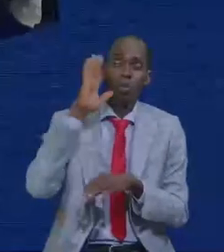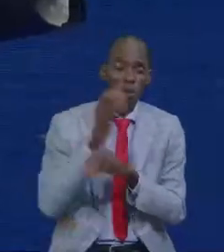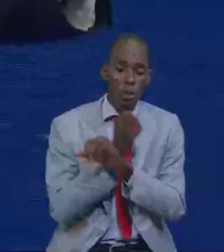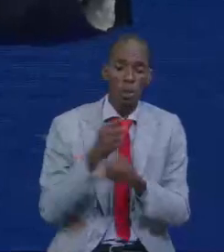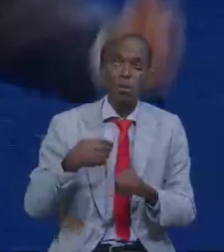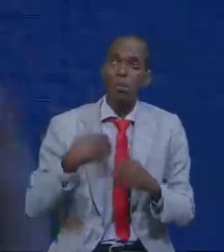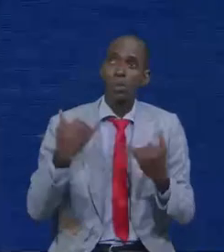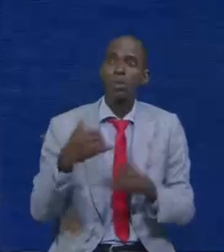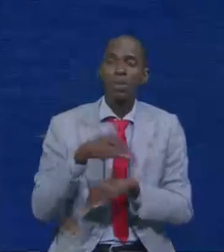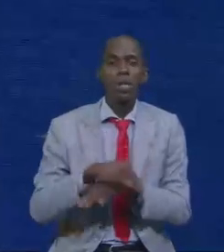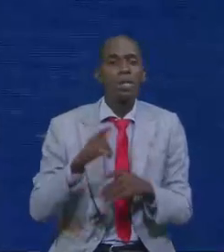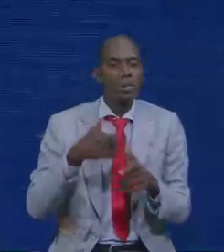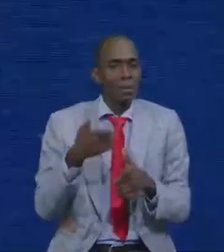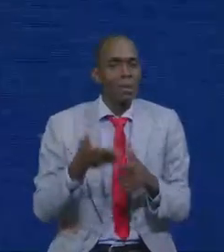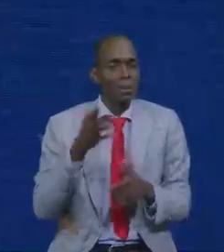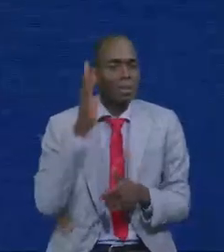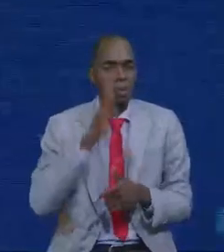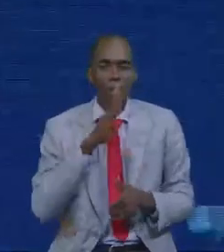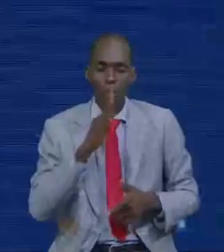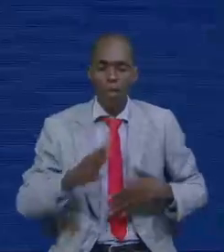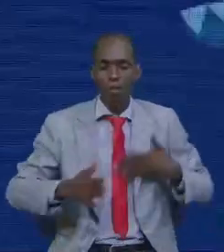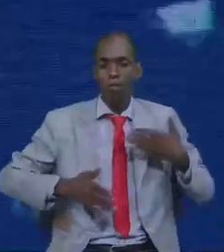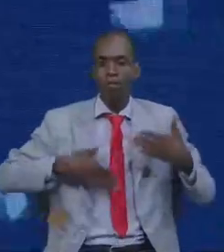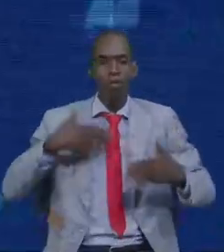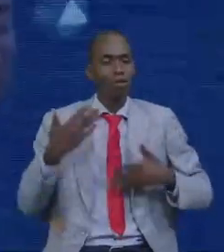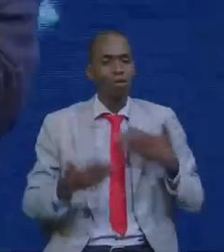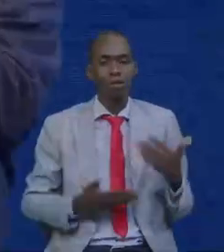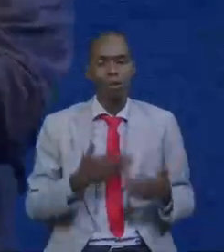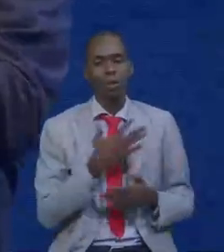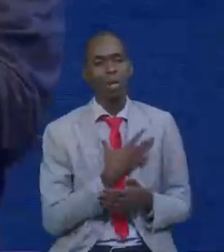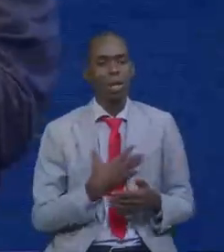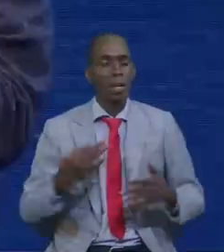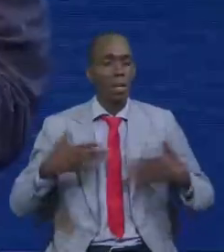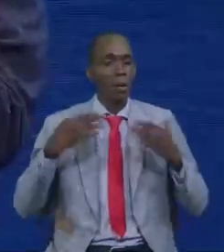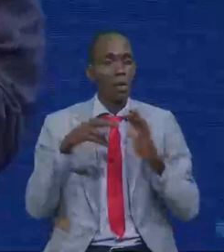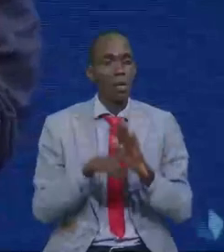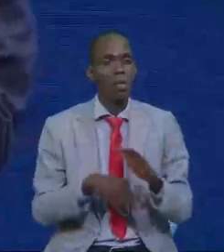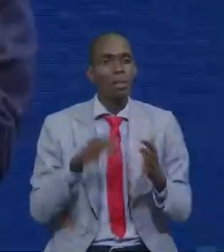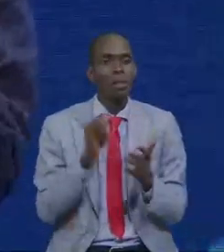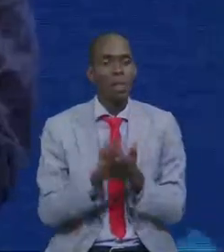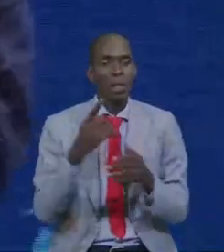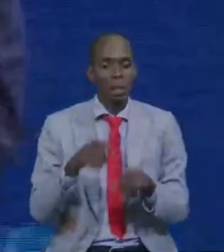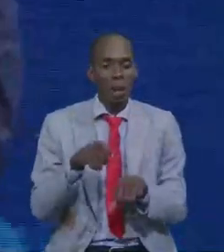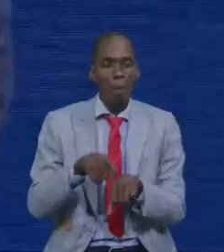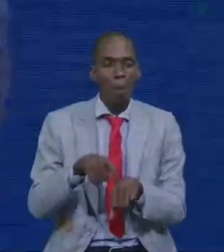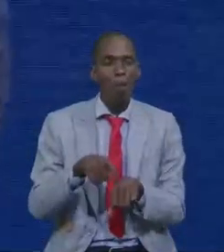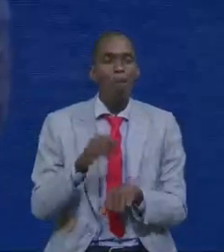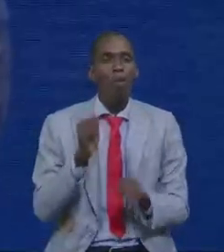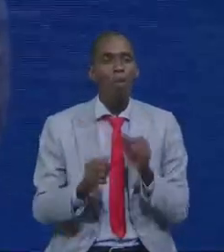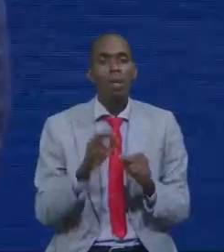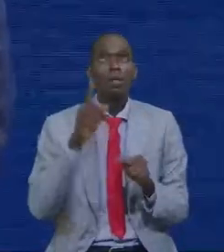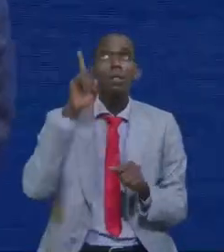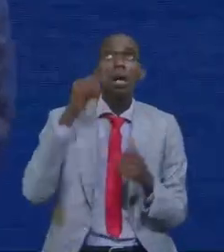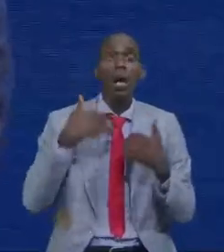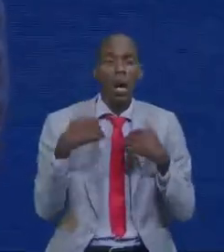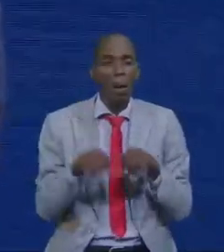la joie. Annonce-moi la joie et l'allégresse. Et les os que tu as brisés se